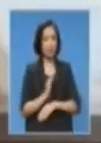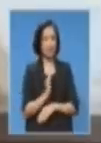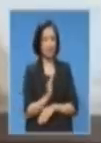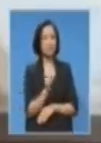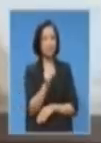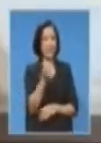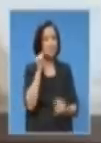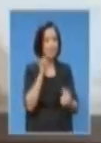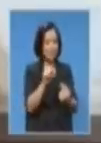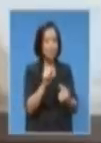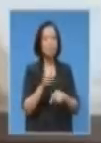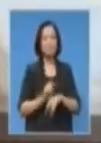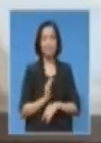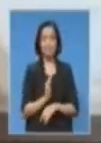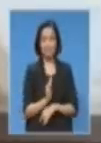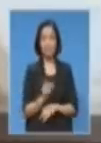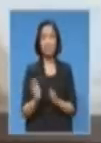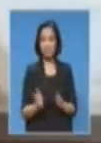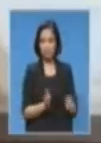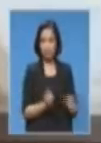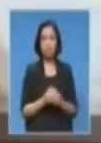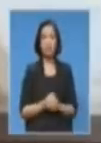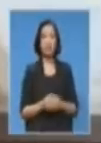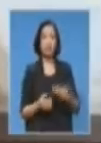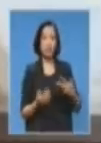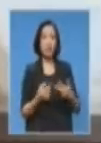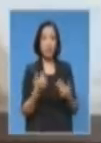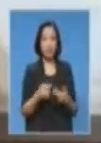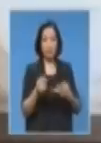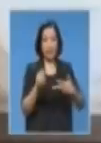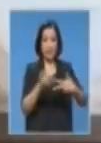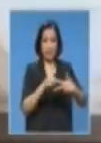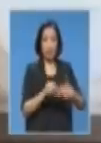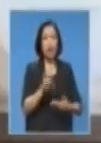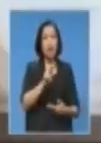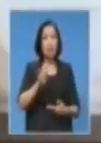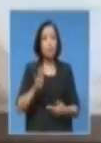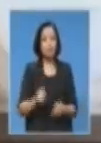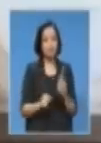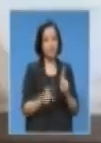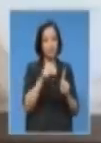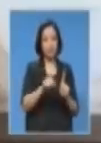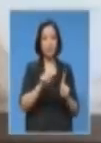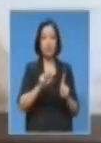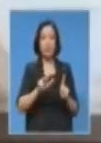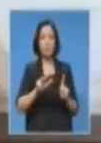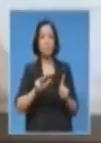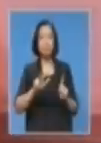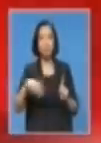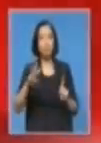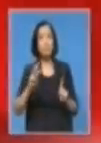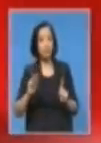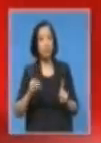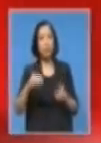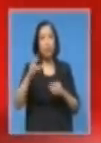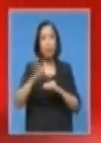ส่วนต่อไปก็คือในส่วนของระบบที่เรียกว่า Standard Gauge 1.435 เมตรเป็นความเร็วปานกลางซึ่งเป็นโคร